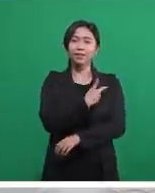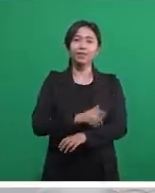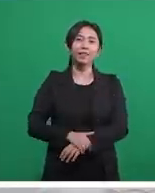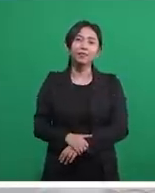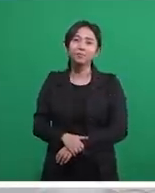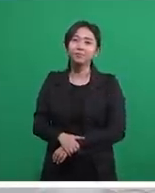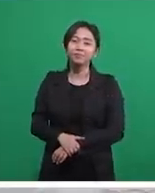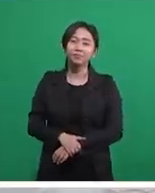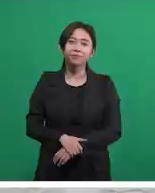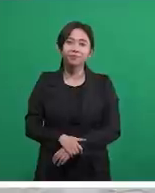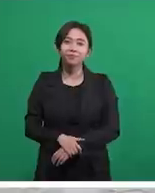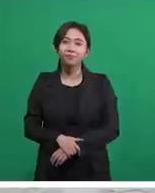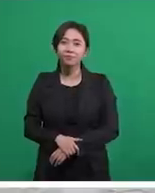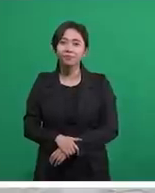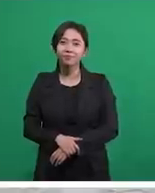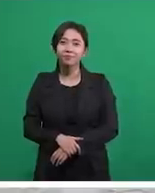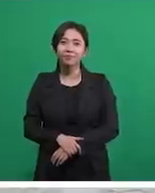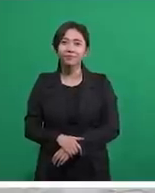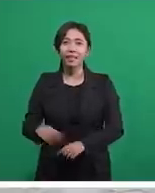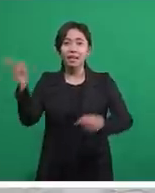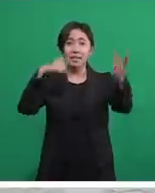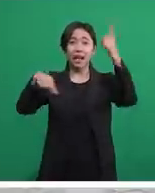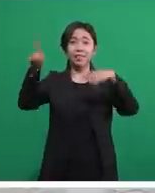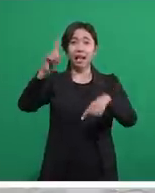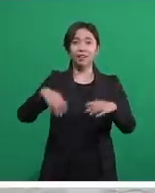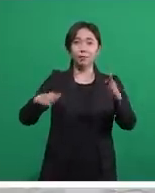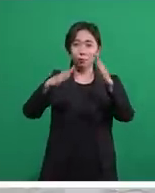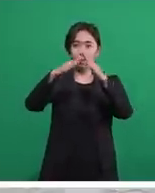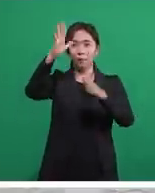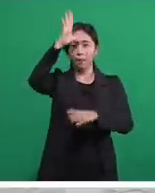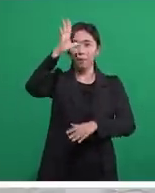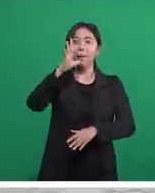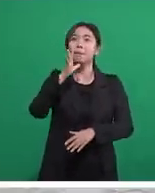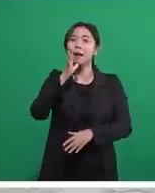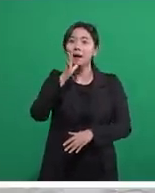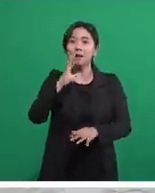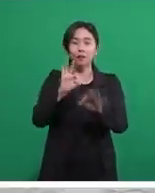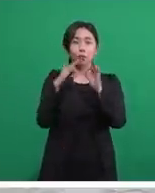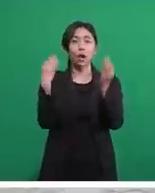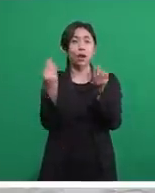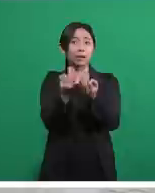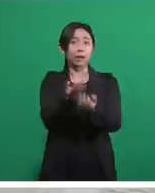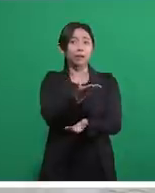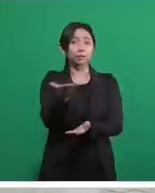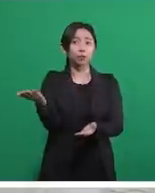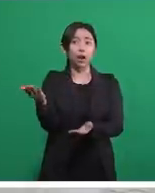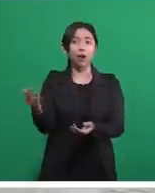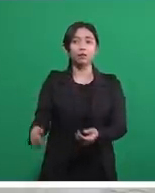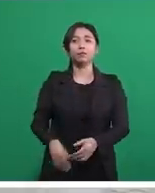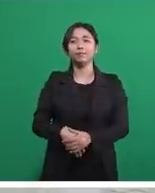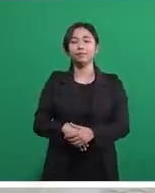ingin lakukan. Mengunjungi orang tua dan kenalan, sanak saudara, orang sakit,